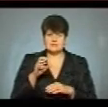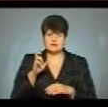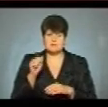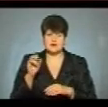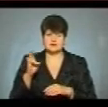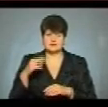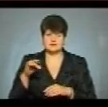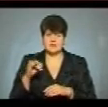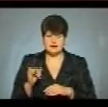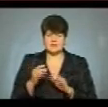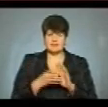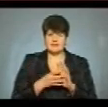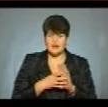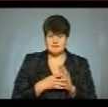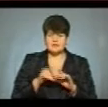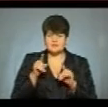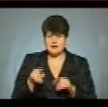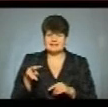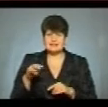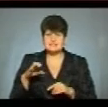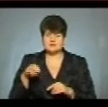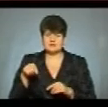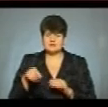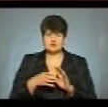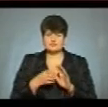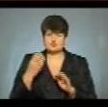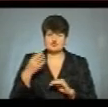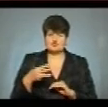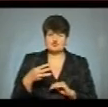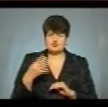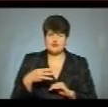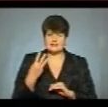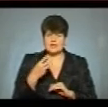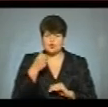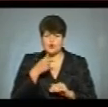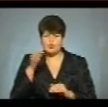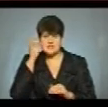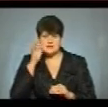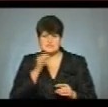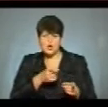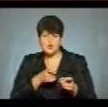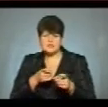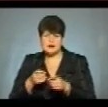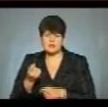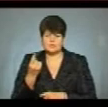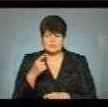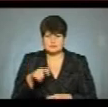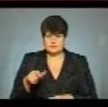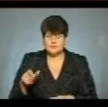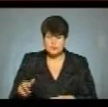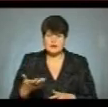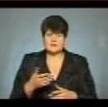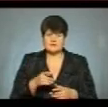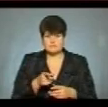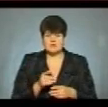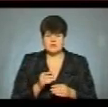неподалік саду священника Бачинського. Там у листопаді 1943 року німці розстріляли 18 осіб. Ініціювали встановлення